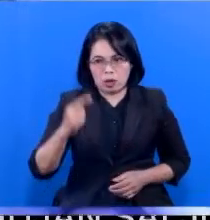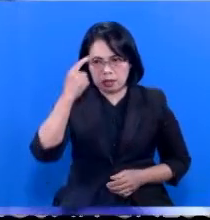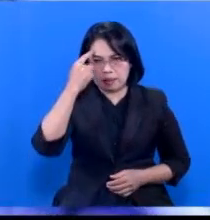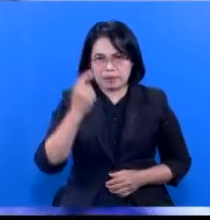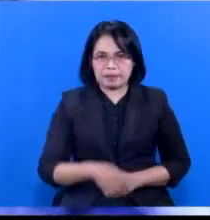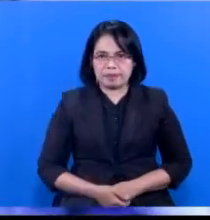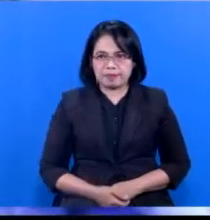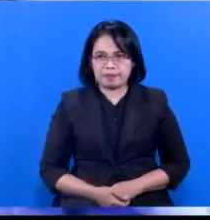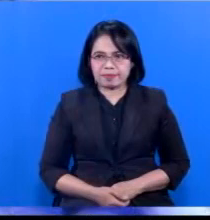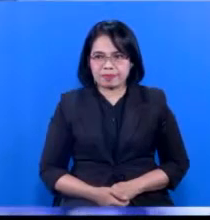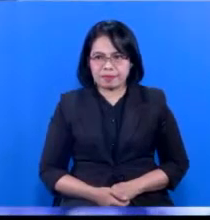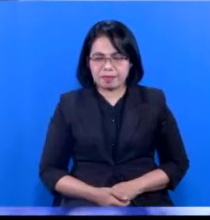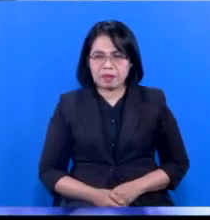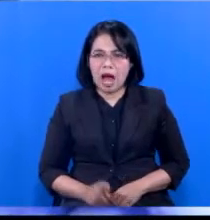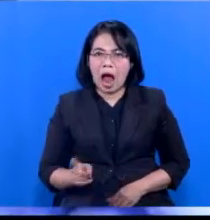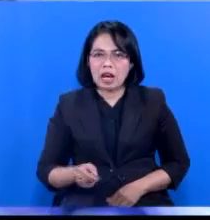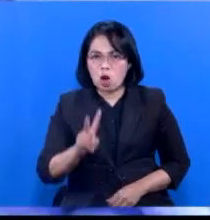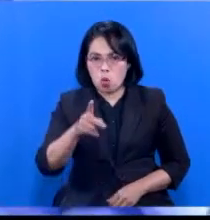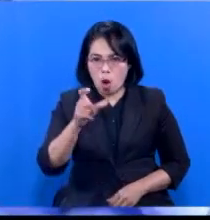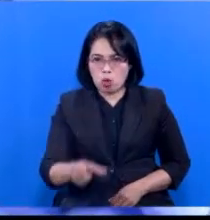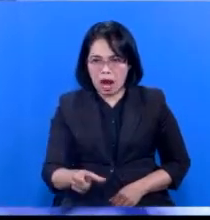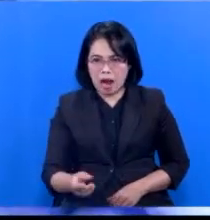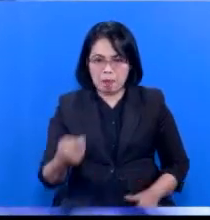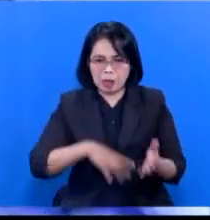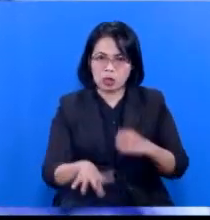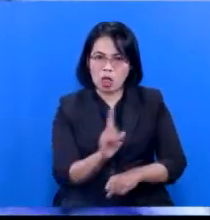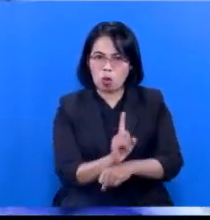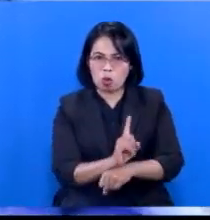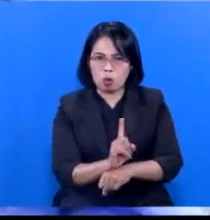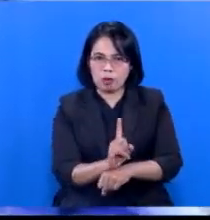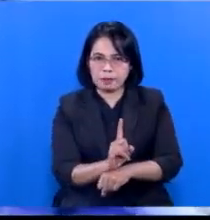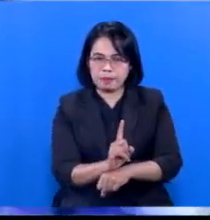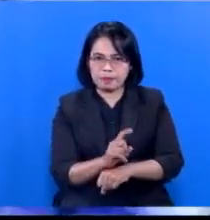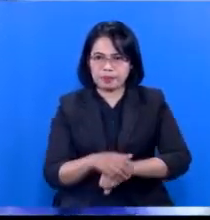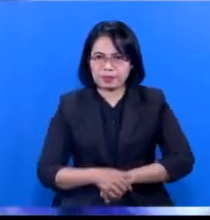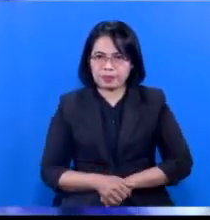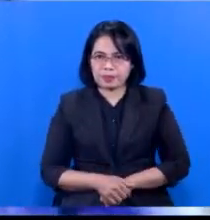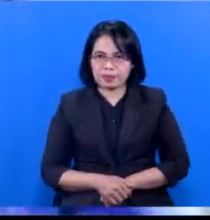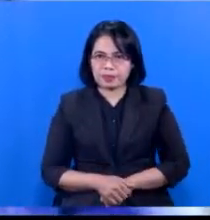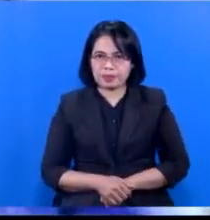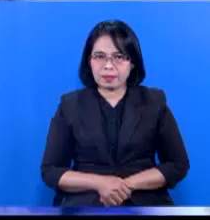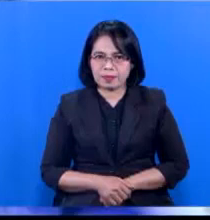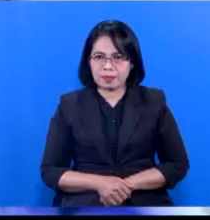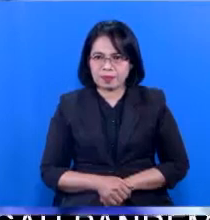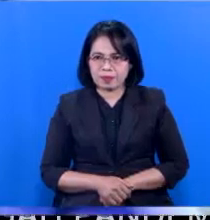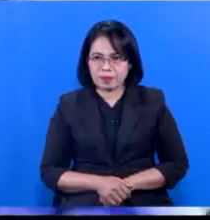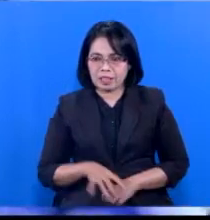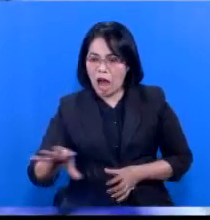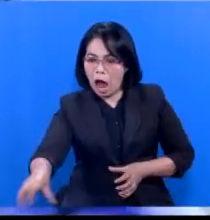Yang masuk ke dalam sekitar 2 orang, terus yang ngambil barangnya